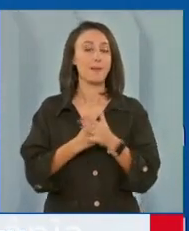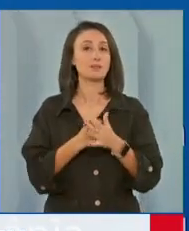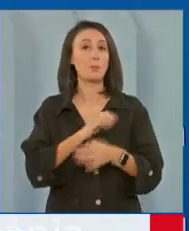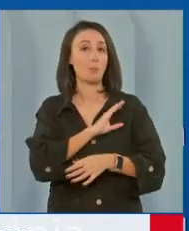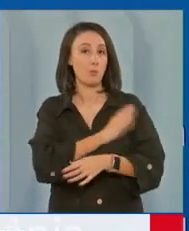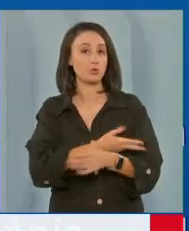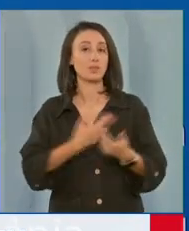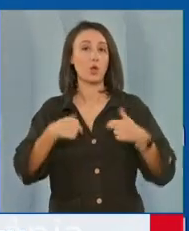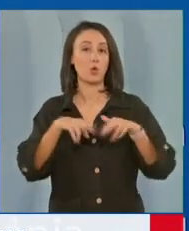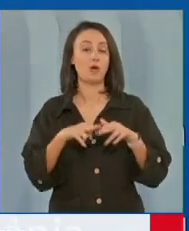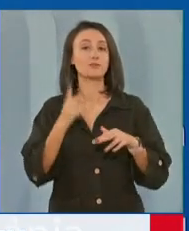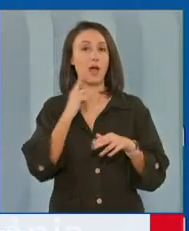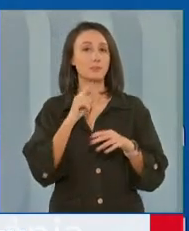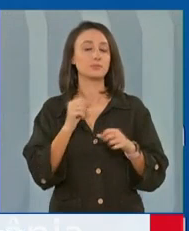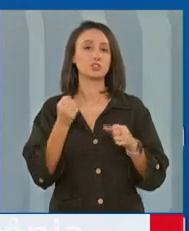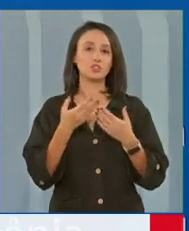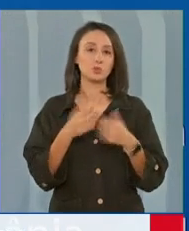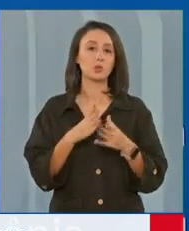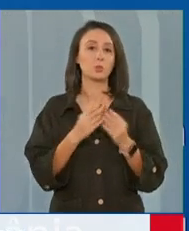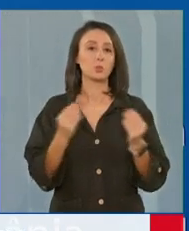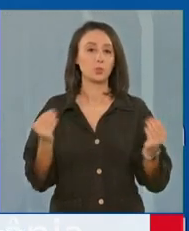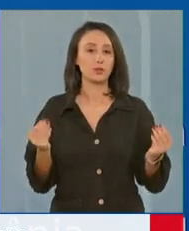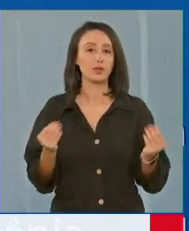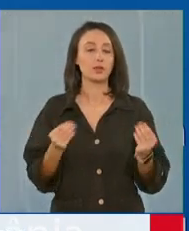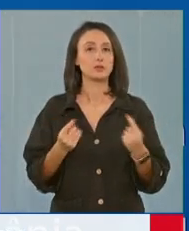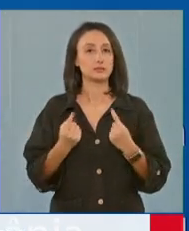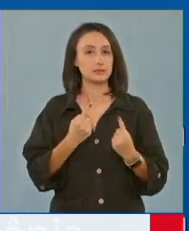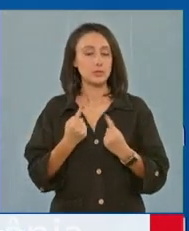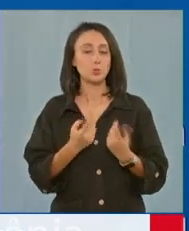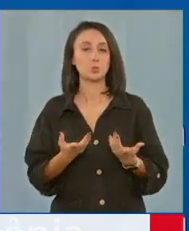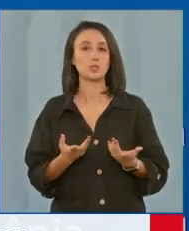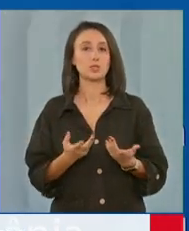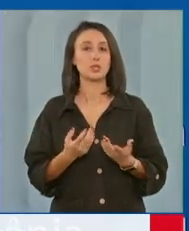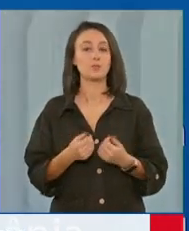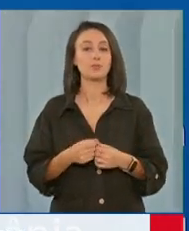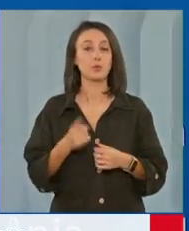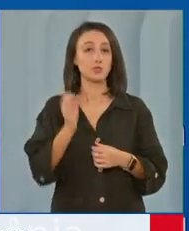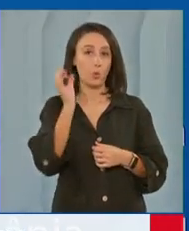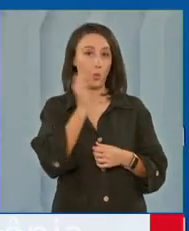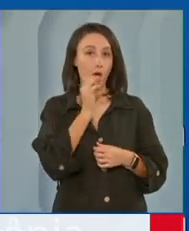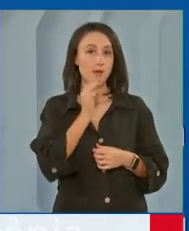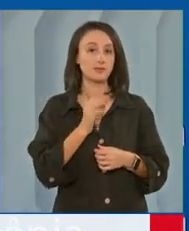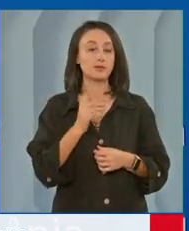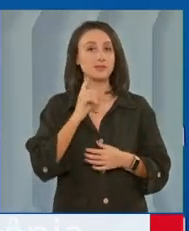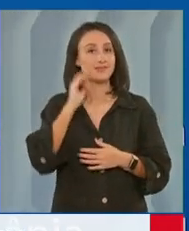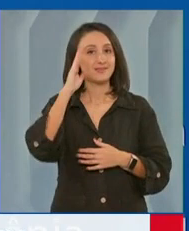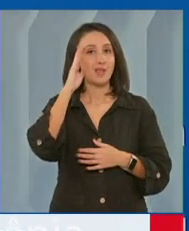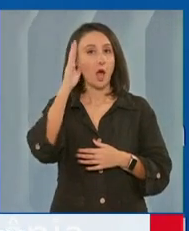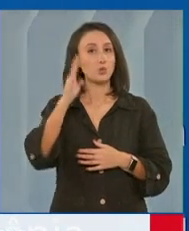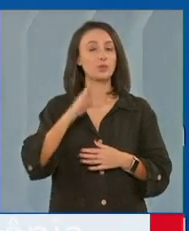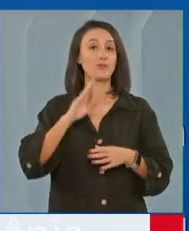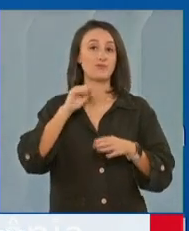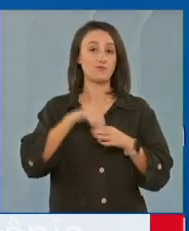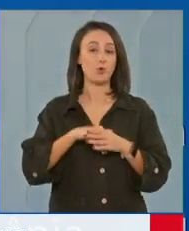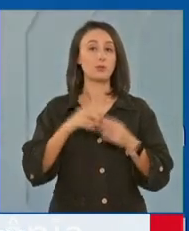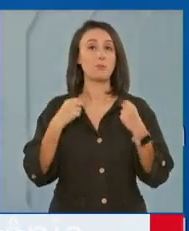șansele noastre, am întreprins foarte multe demersuri și cu această ocazie salut votul